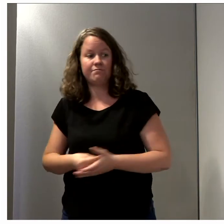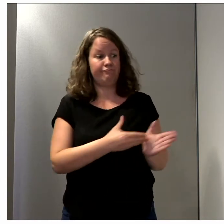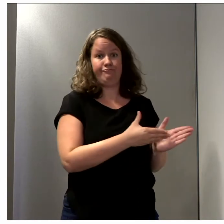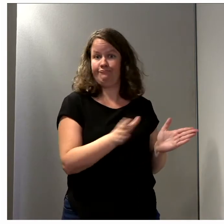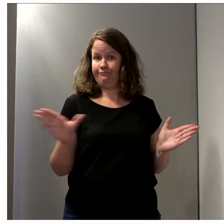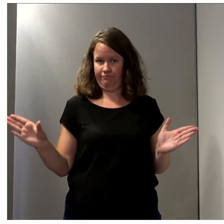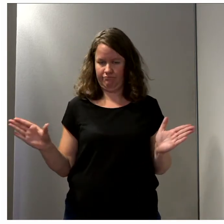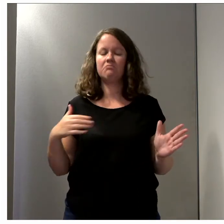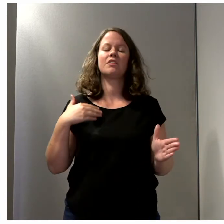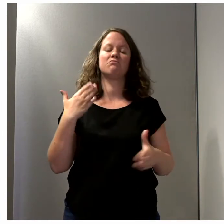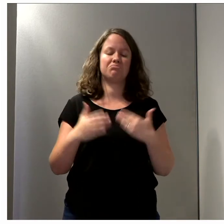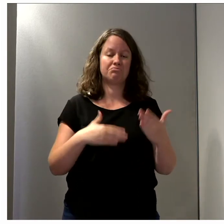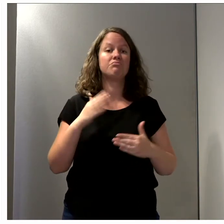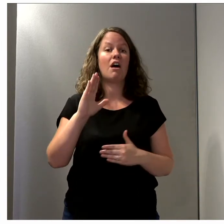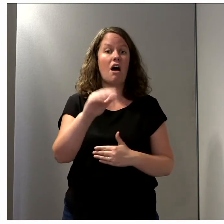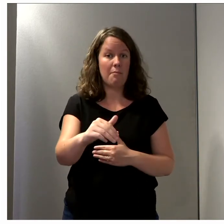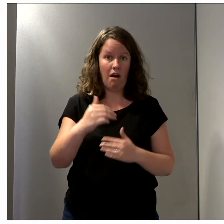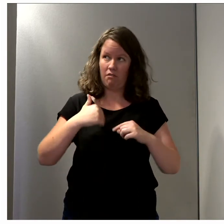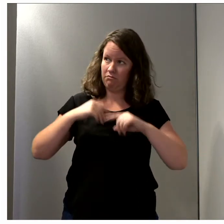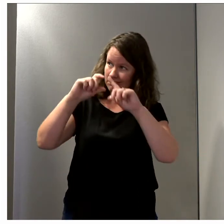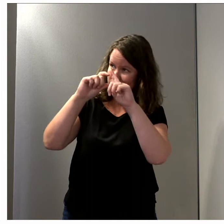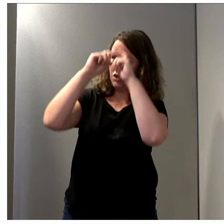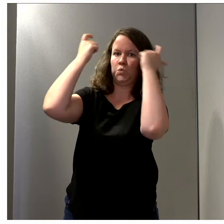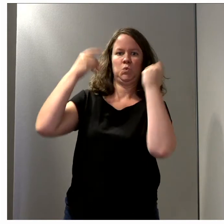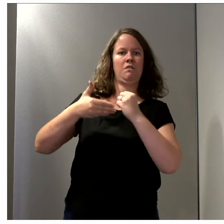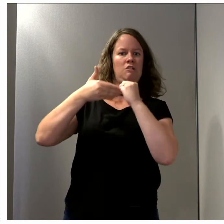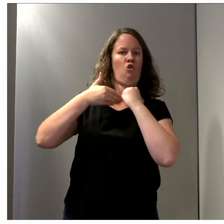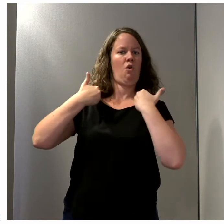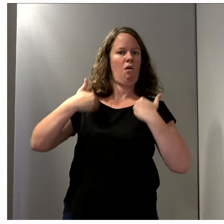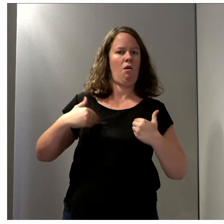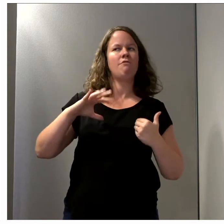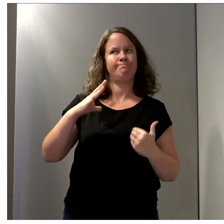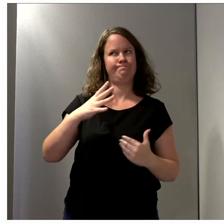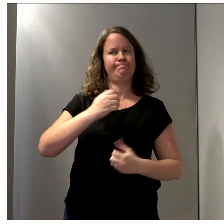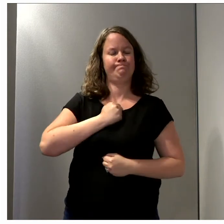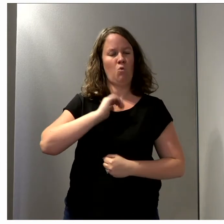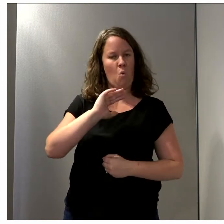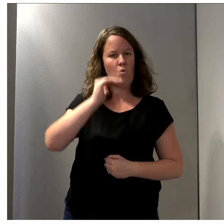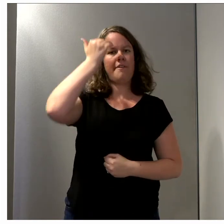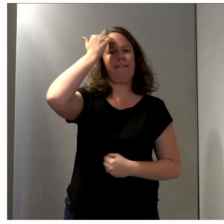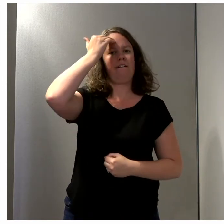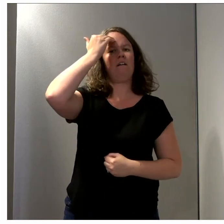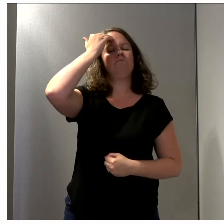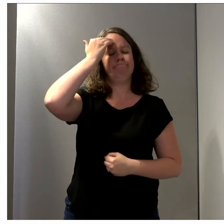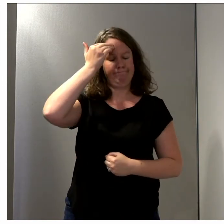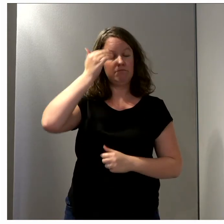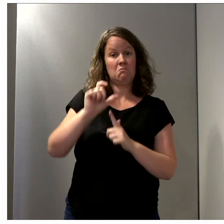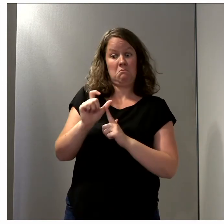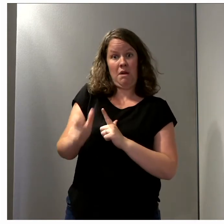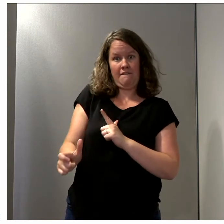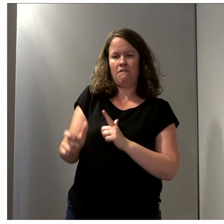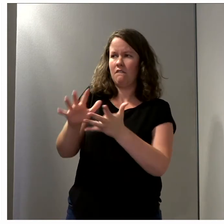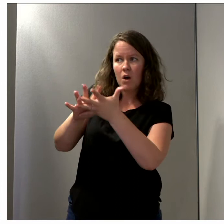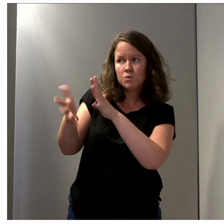presque vers un statut. De là, des actions possibles, on lui propose de rentrer dans des associations d'aidants, d'avoir